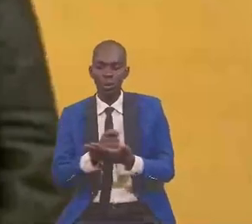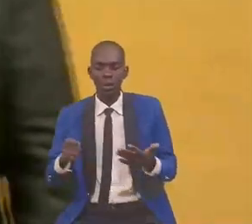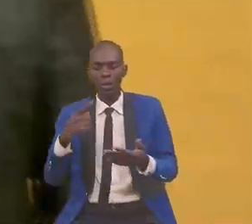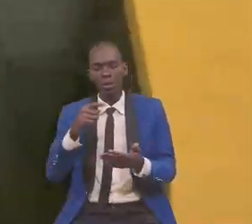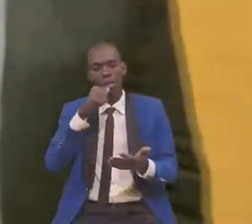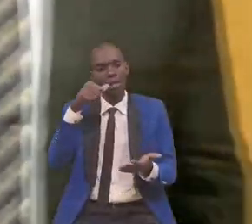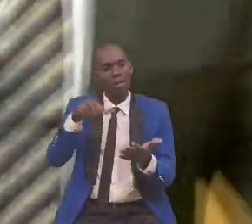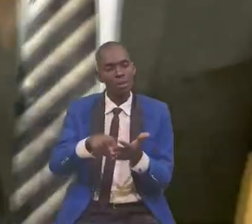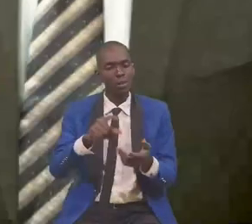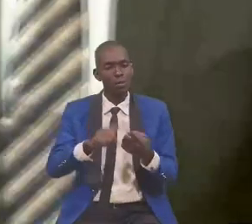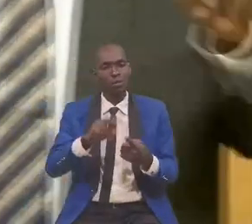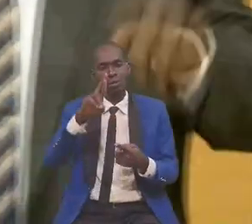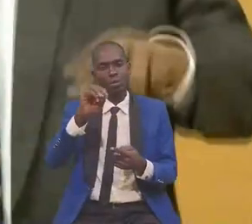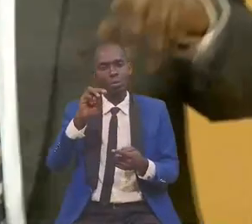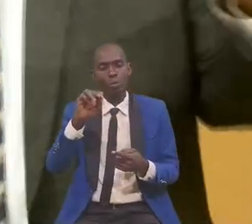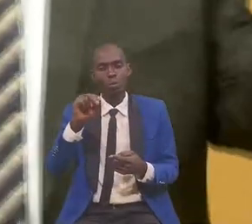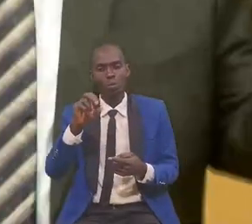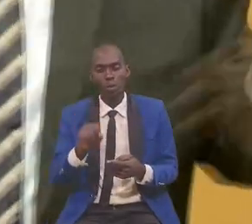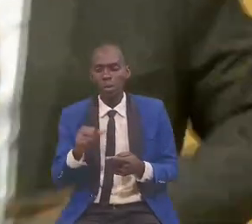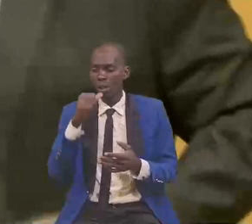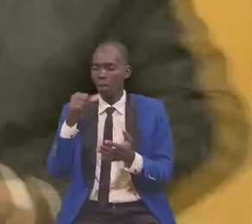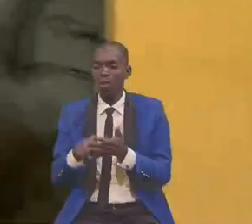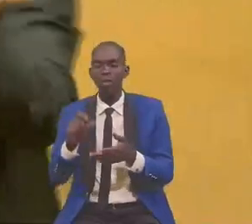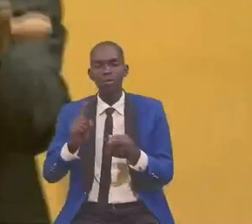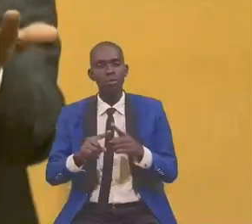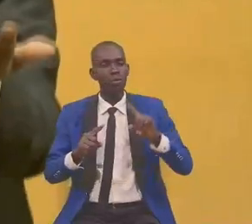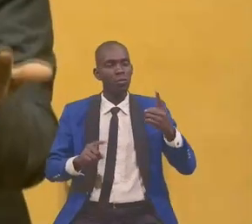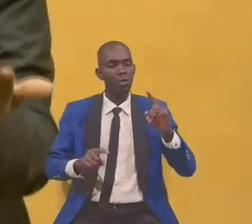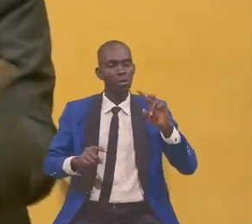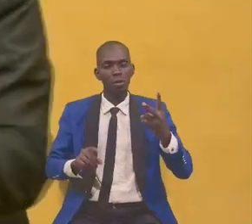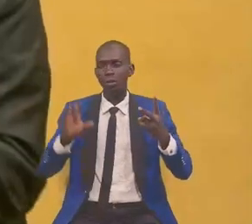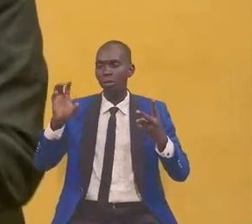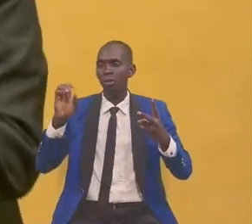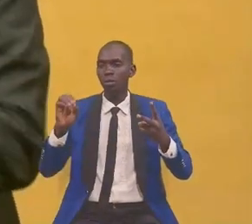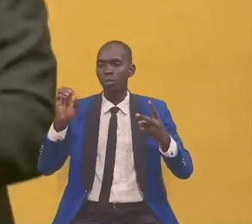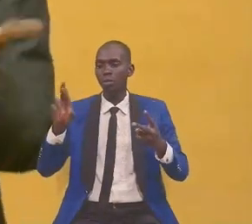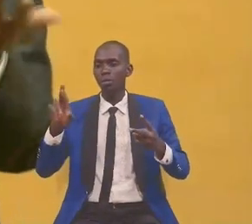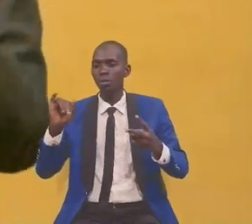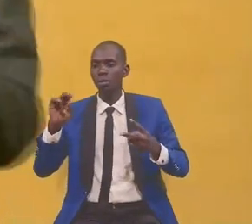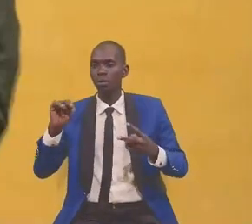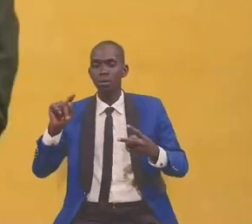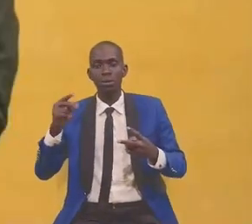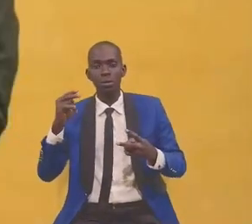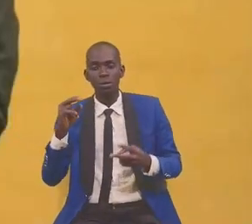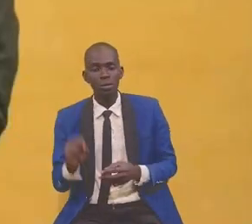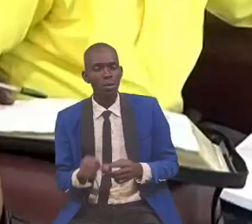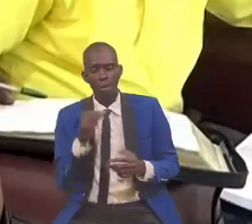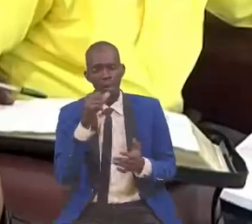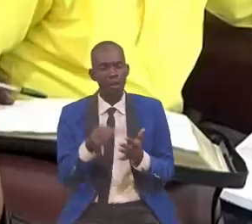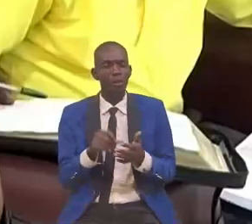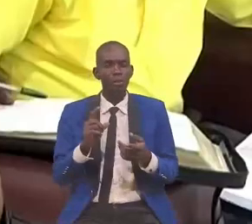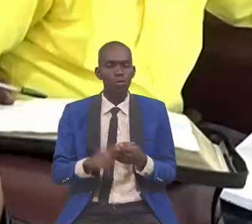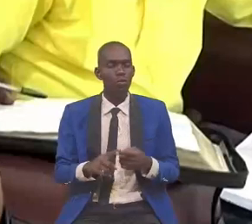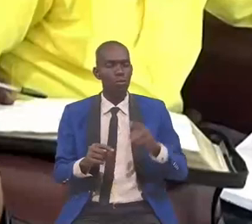écrire l'épître aux 1er et 2e Corinthiens, qui va écrire l'épître aux Galates, qui va écrire l'épître aux Éphésiens, qui doit